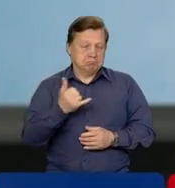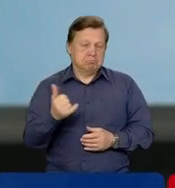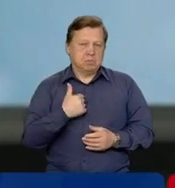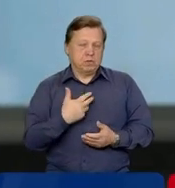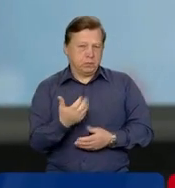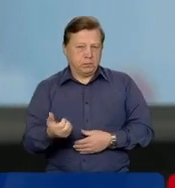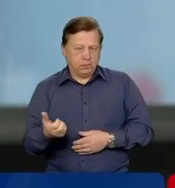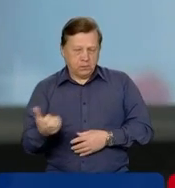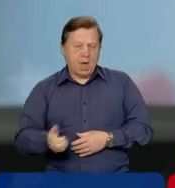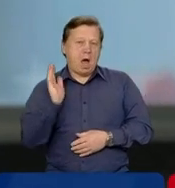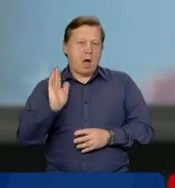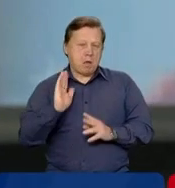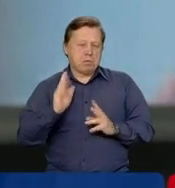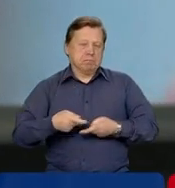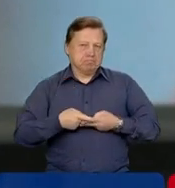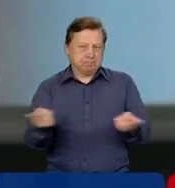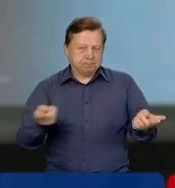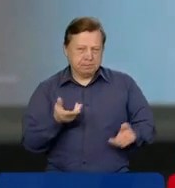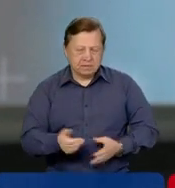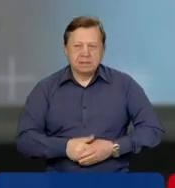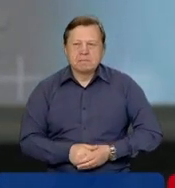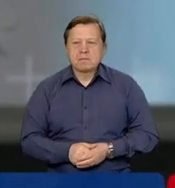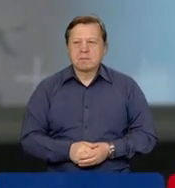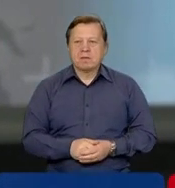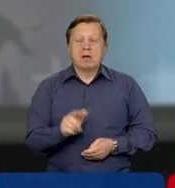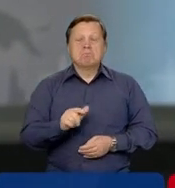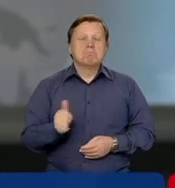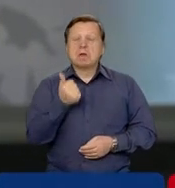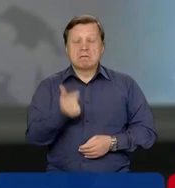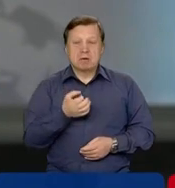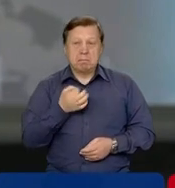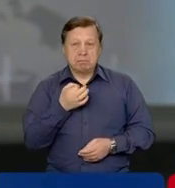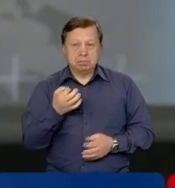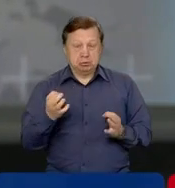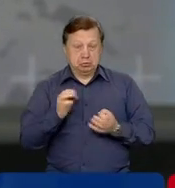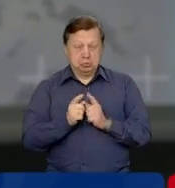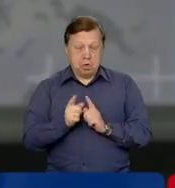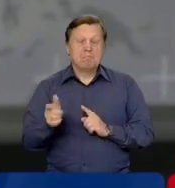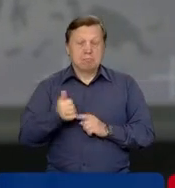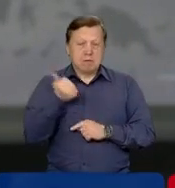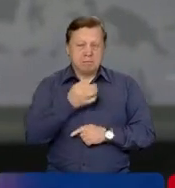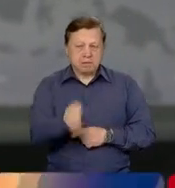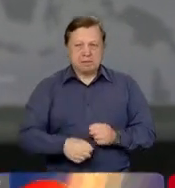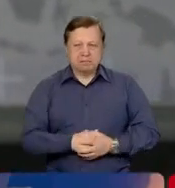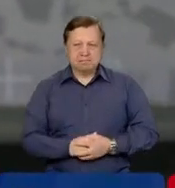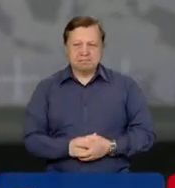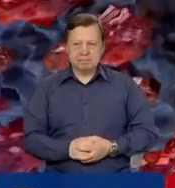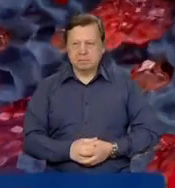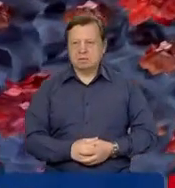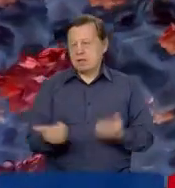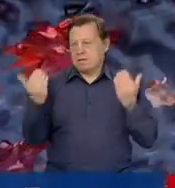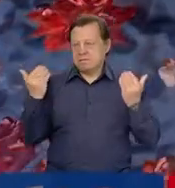a później emitujemy te, które już od Państwa napłynęły. Oto pierwsze w naszym dzisiejszym spotkaniu.